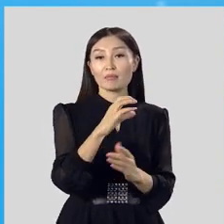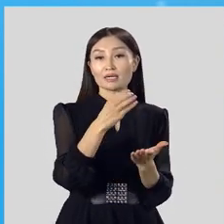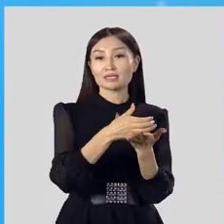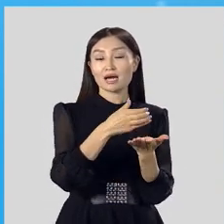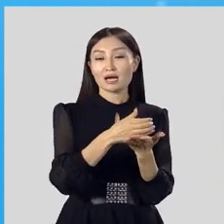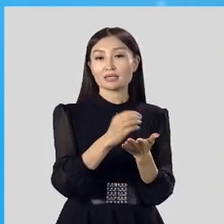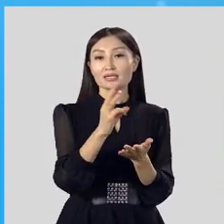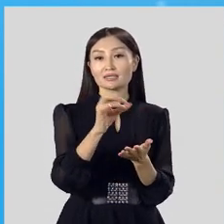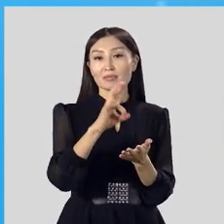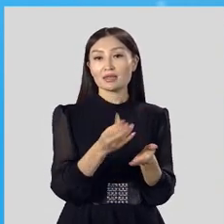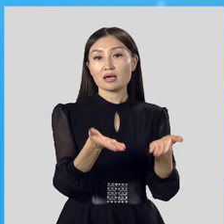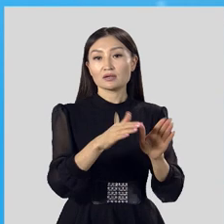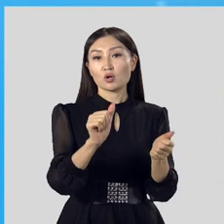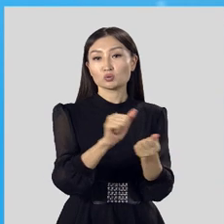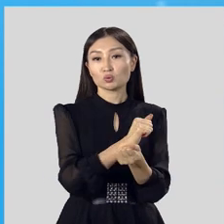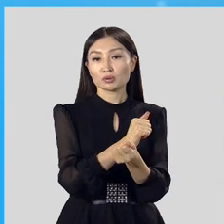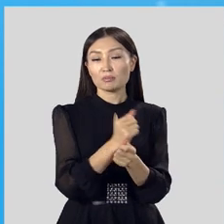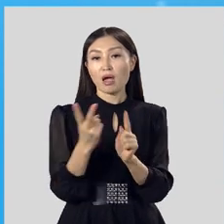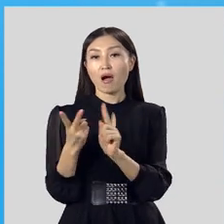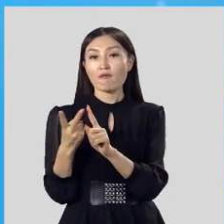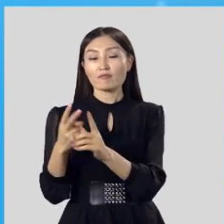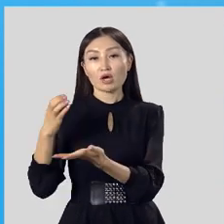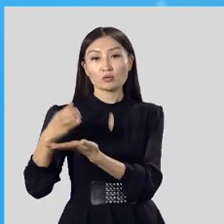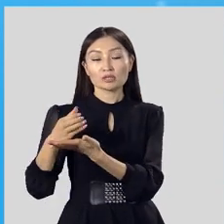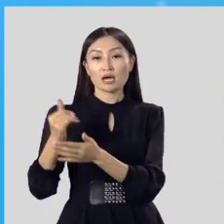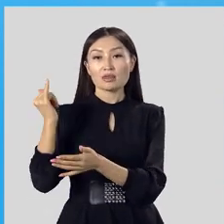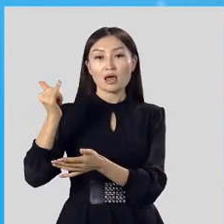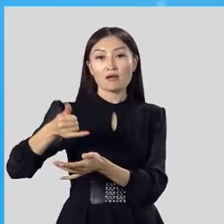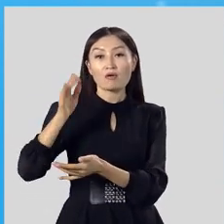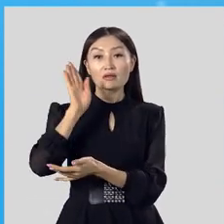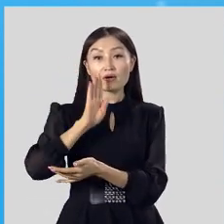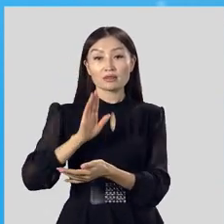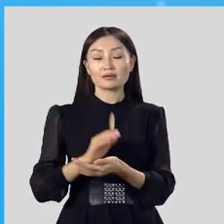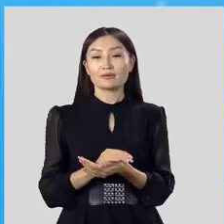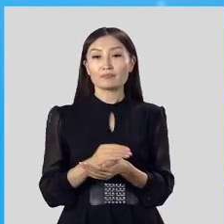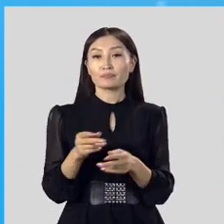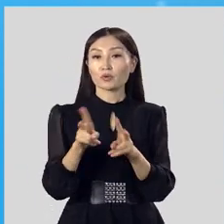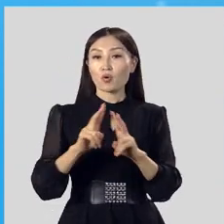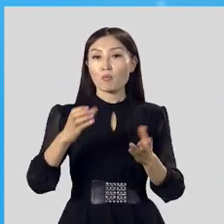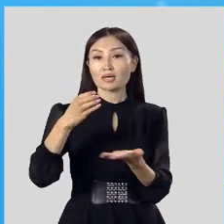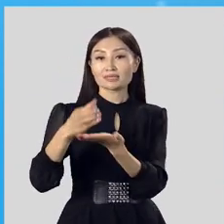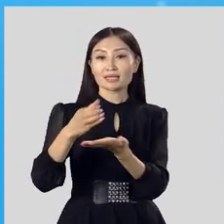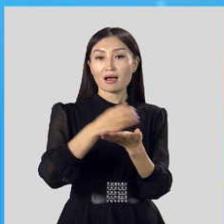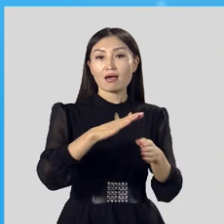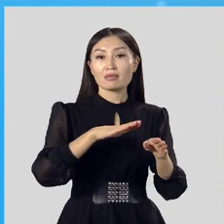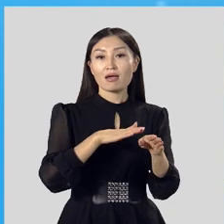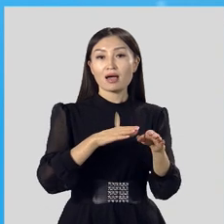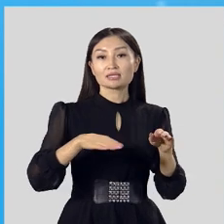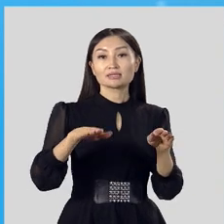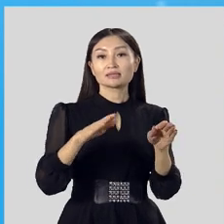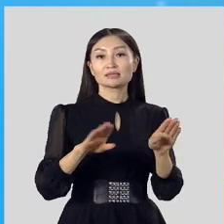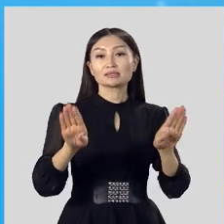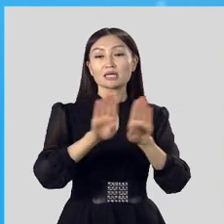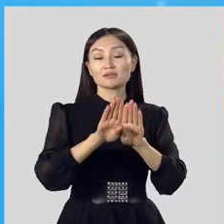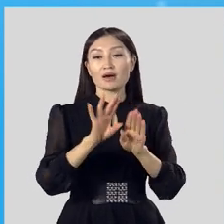стакане семена оставляют сухими, во втором наливают воды. Оба стакана закрываем и